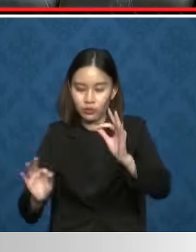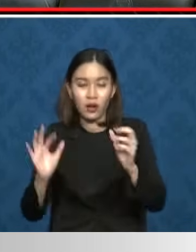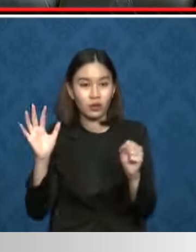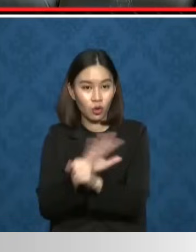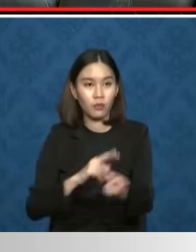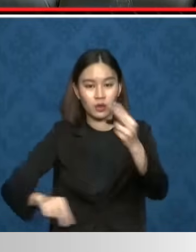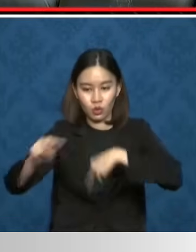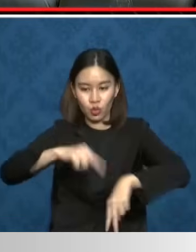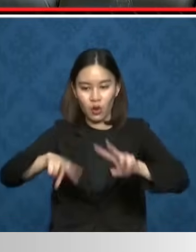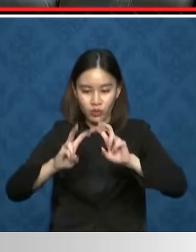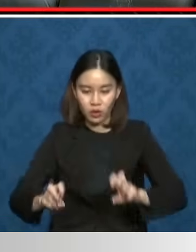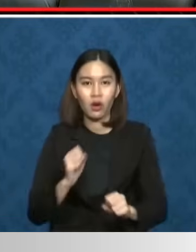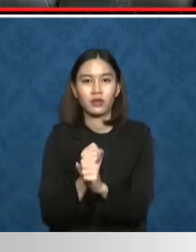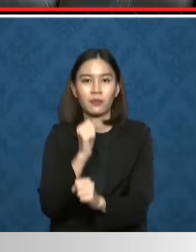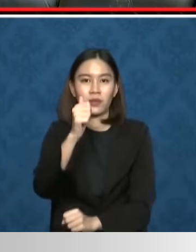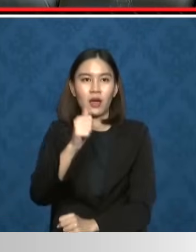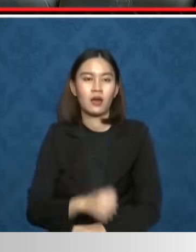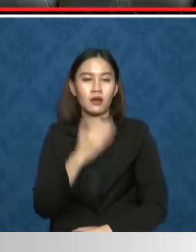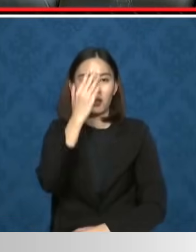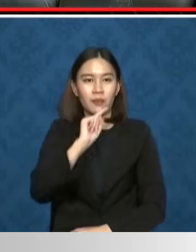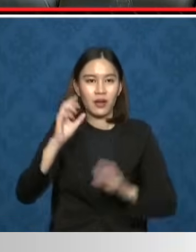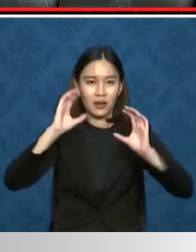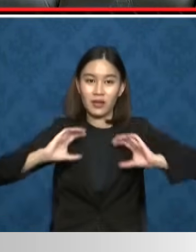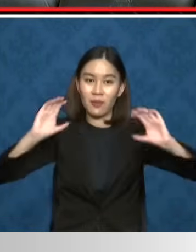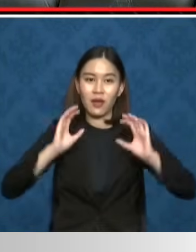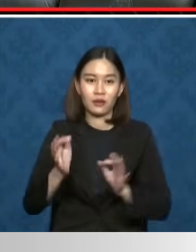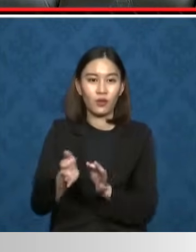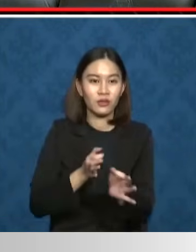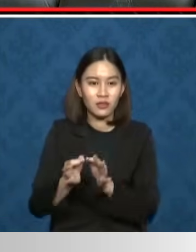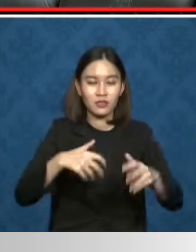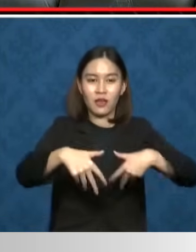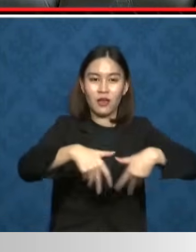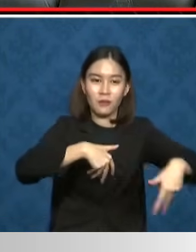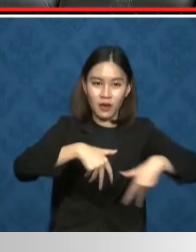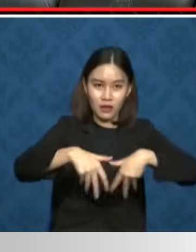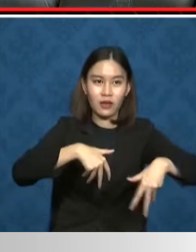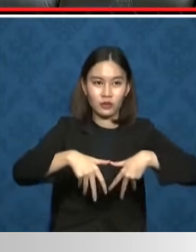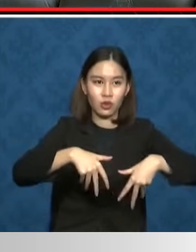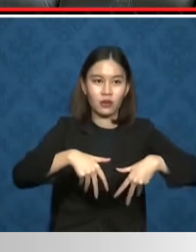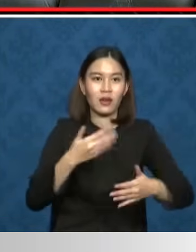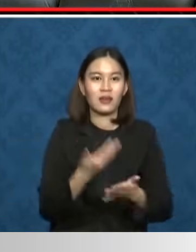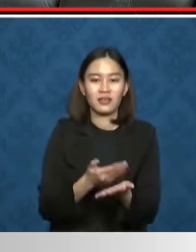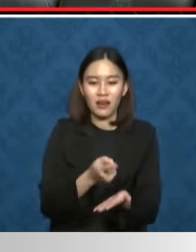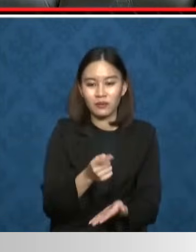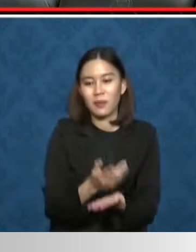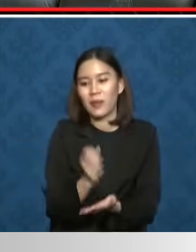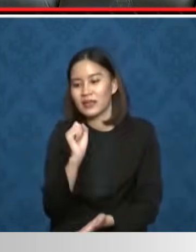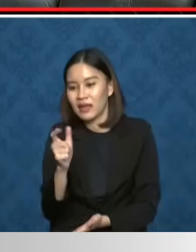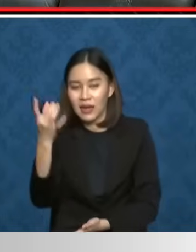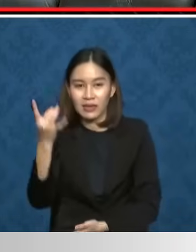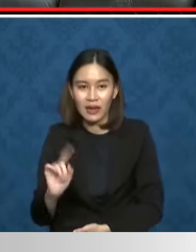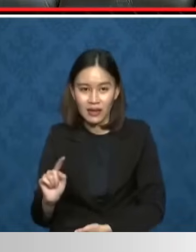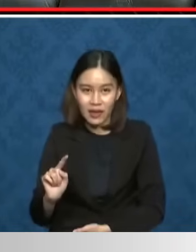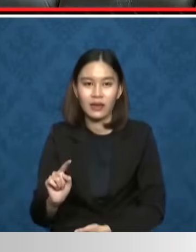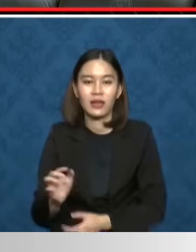องตรวจสอบและวิเคราะห์ได้พรบ.รัฐบาลต้องชี้แจงครับว่าประชาชนครับว่าเอาเงินของเขาไปใช้ในเรื่องอะไรบ้